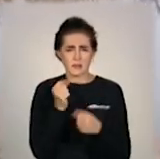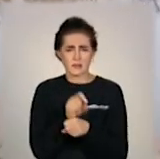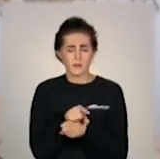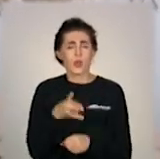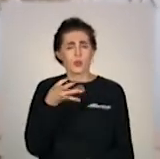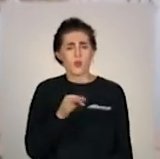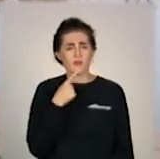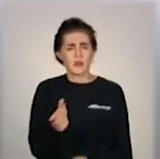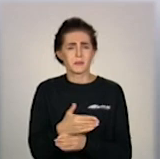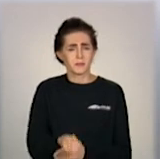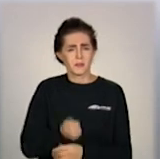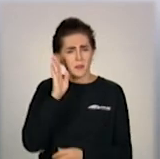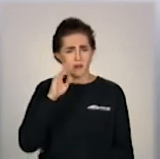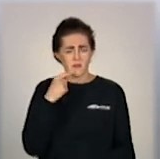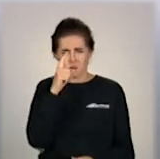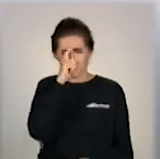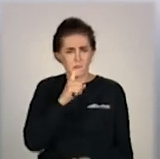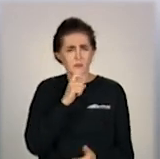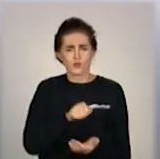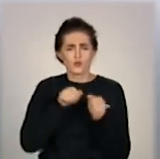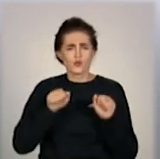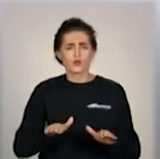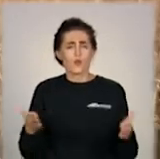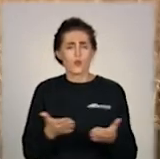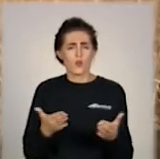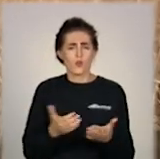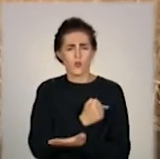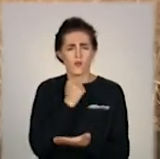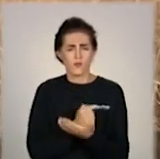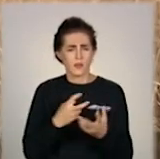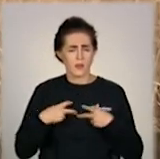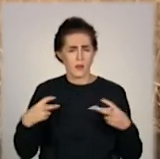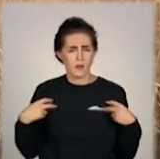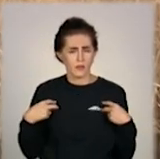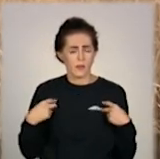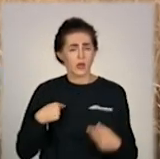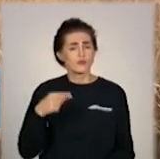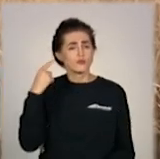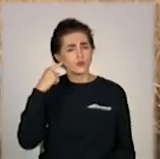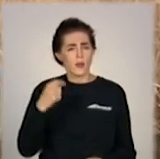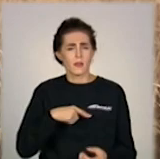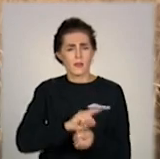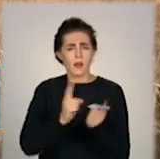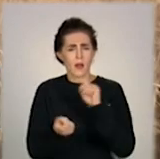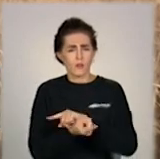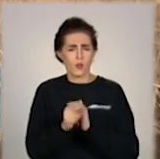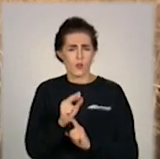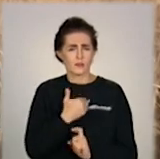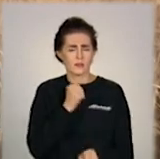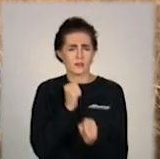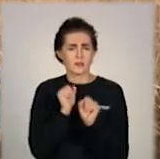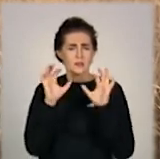і досі не зрозумів, яке рішення ухвалили депутати. Я якби слышал наоборот, що хочуть зробити заповідник.